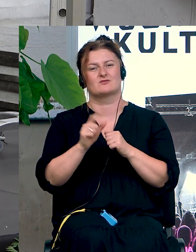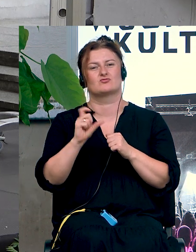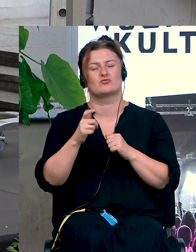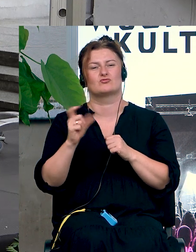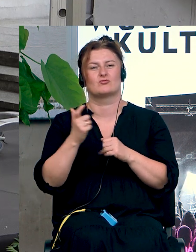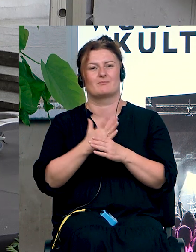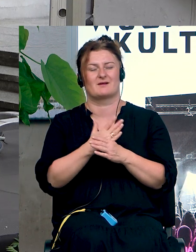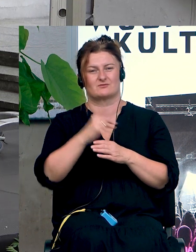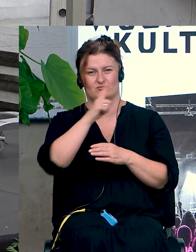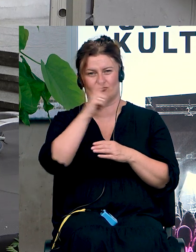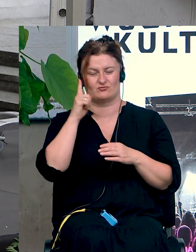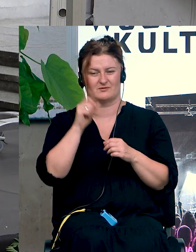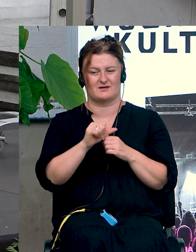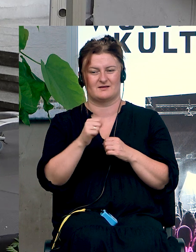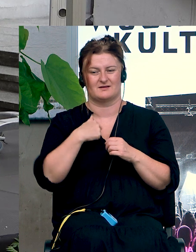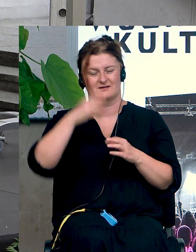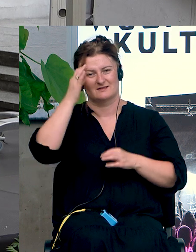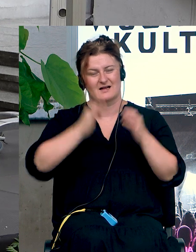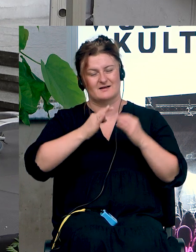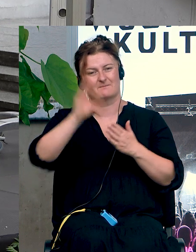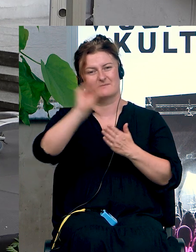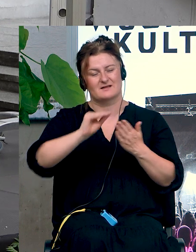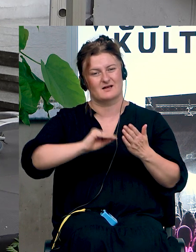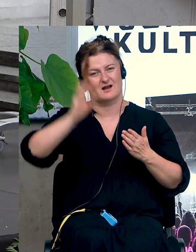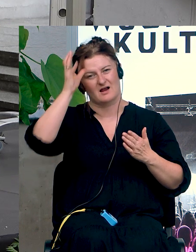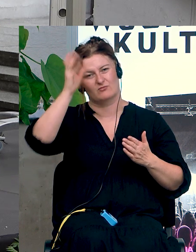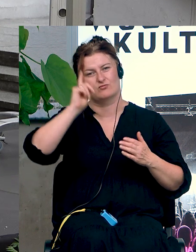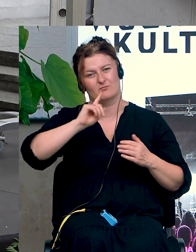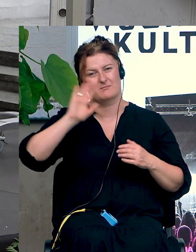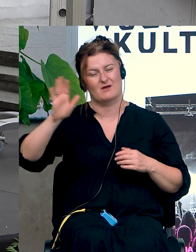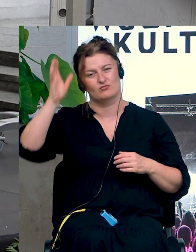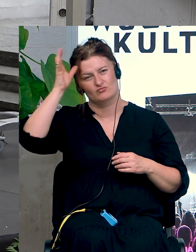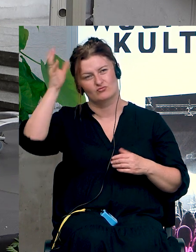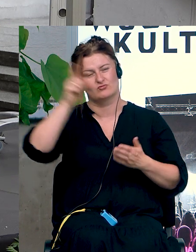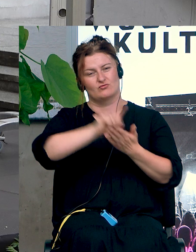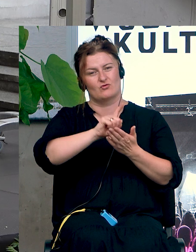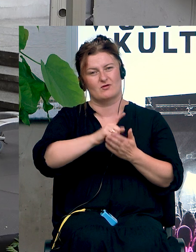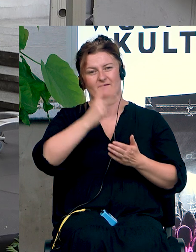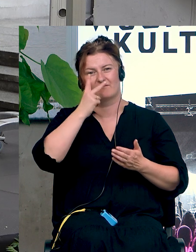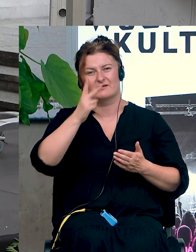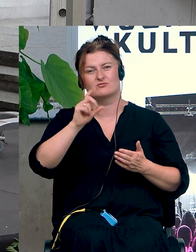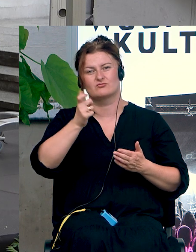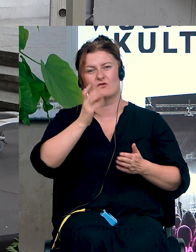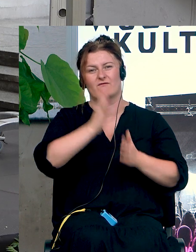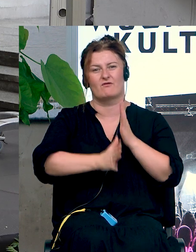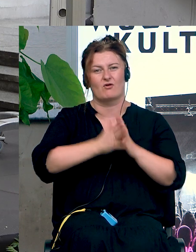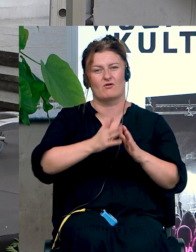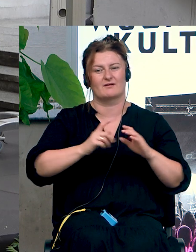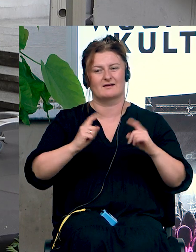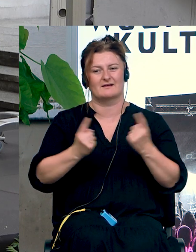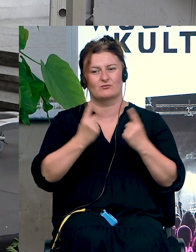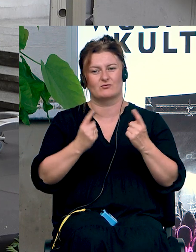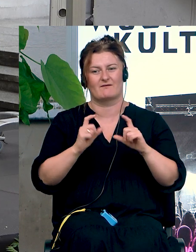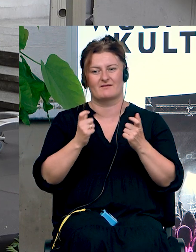i zastanawiam się, pisarz, pisarki mają tę zdolność, że widzą, co się też w czasie wojny wydarza między